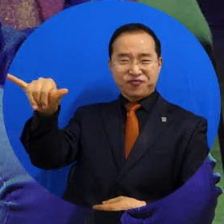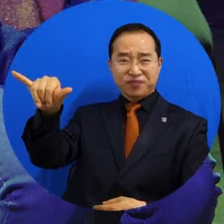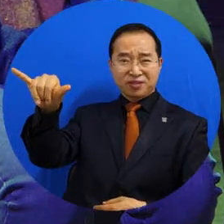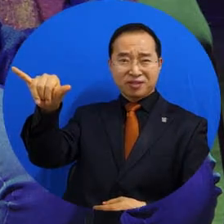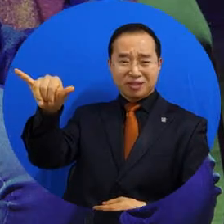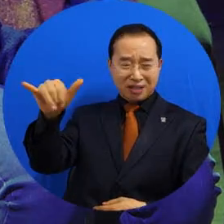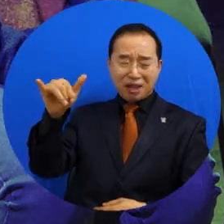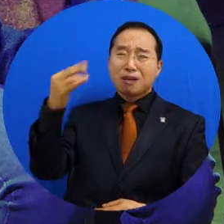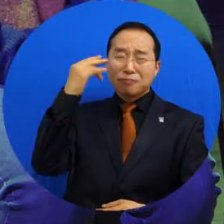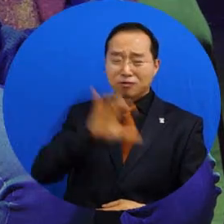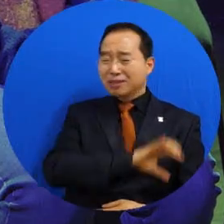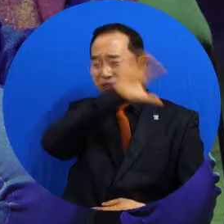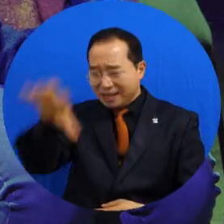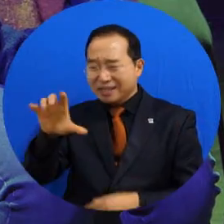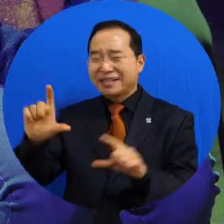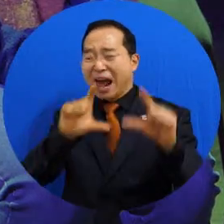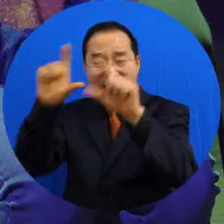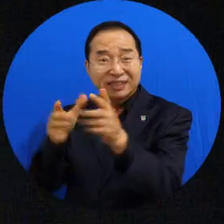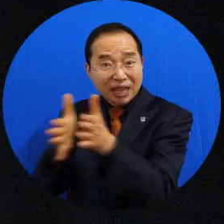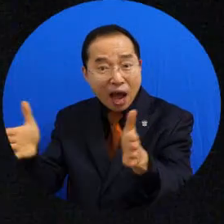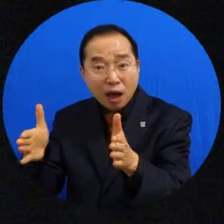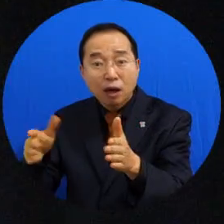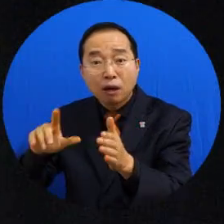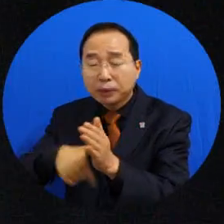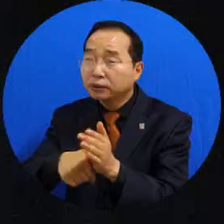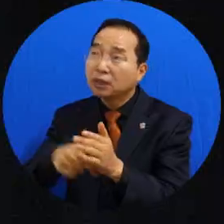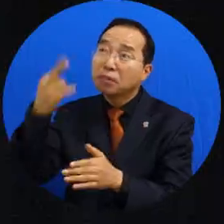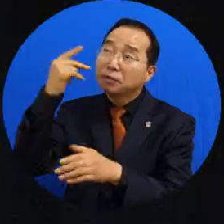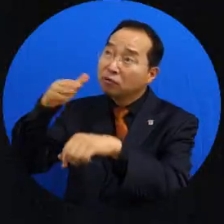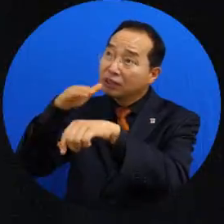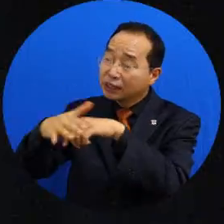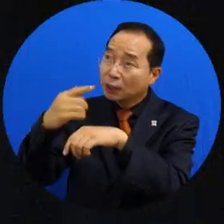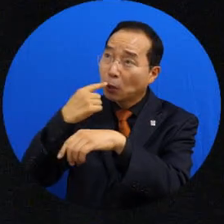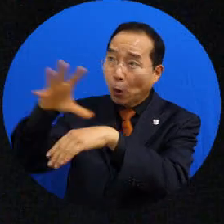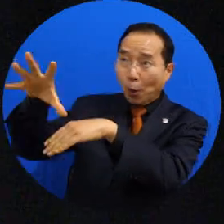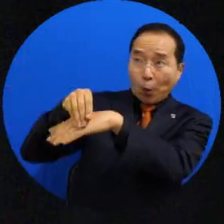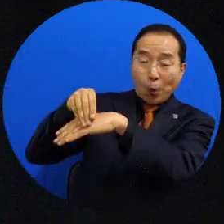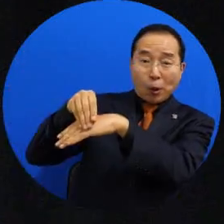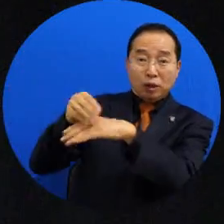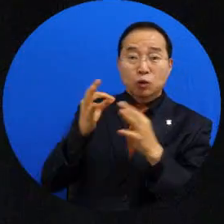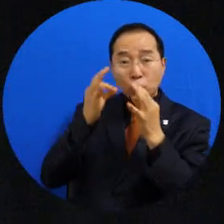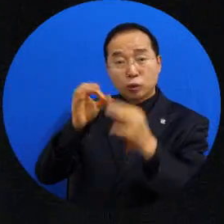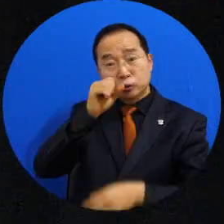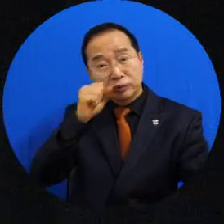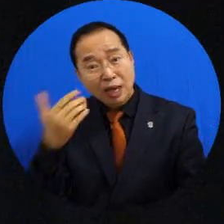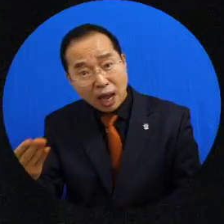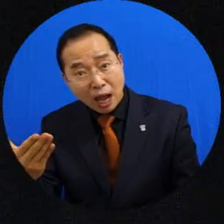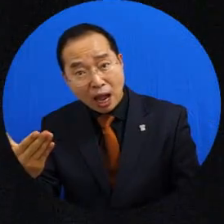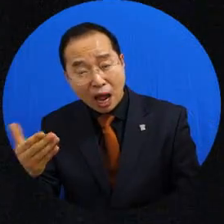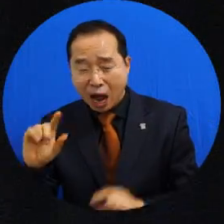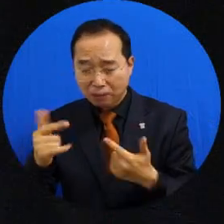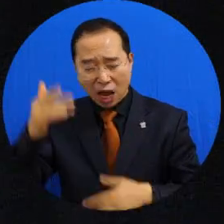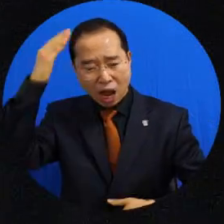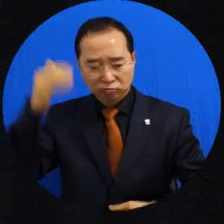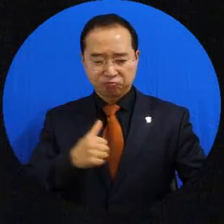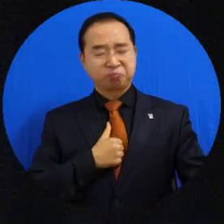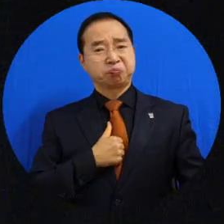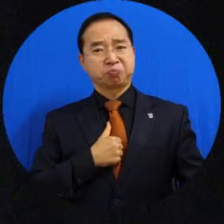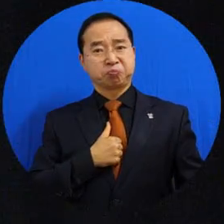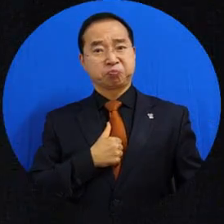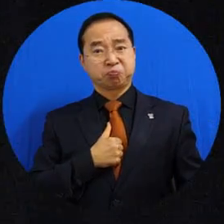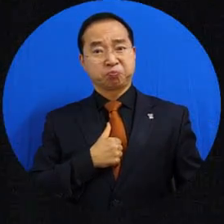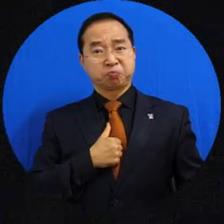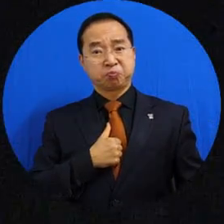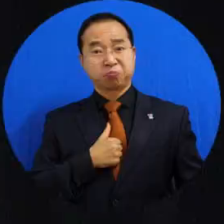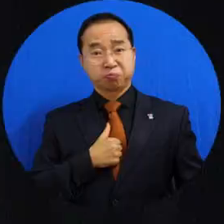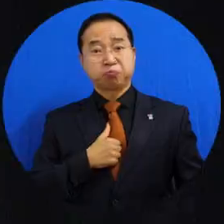이민을 간다고 생각해 보세요. 그러면은 최대한 미국화 되려고 노력하시겠어요? 아니면은 한국인임을 자랑스럽게